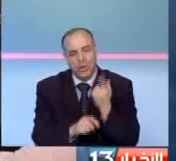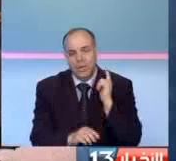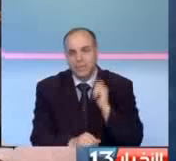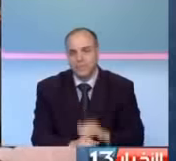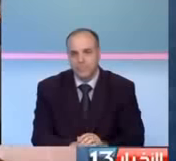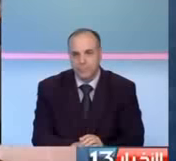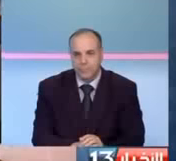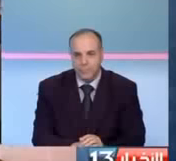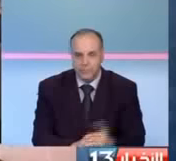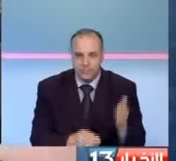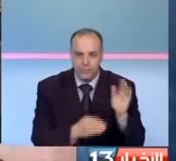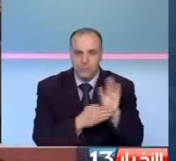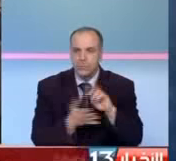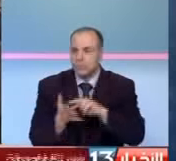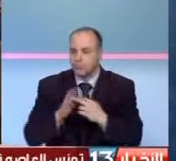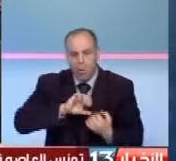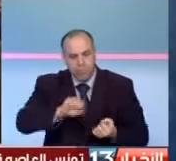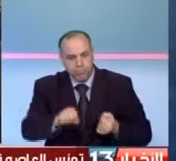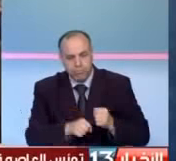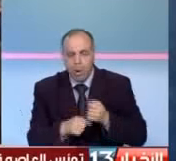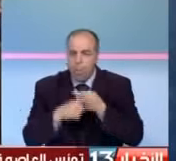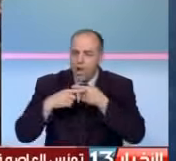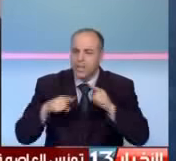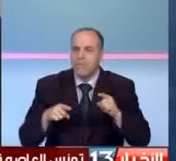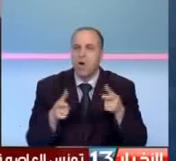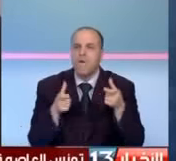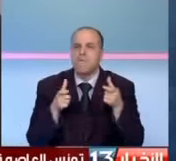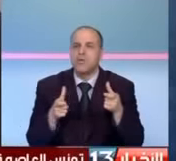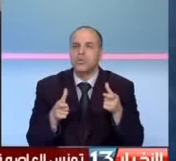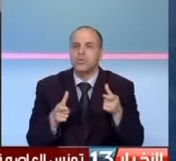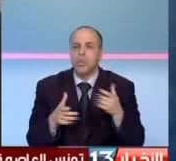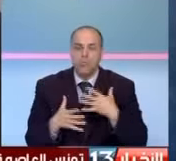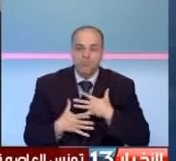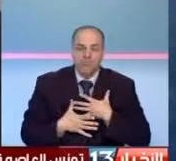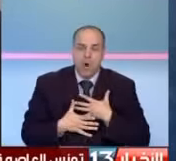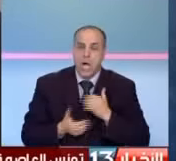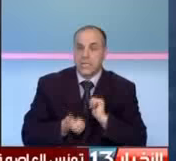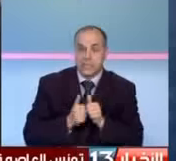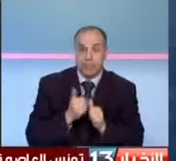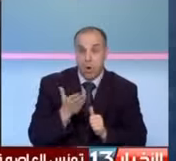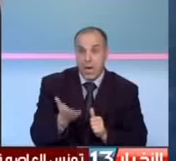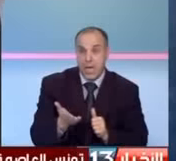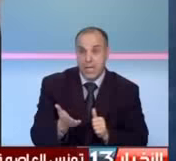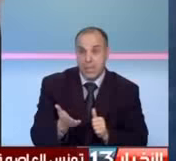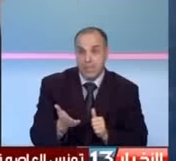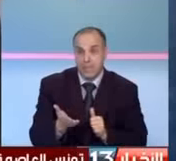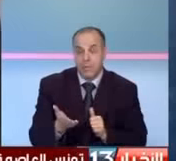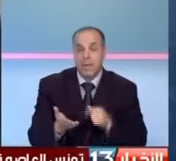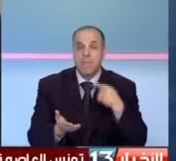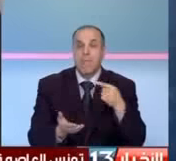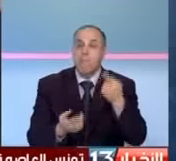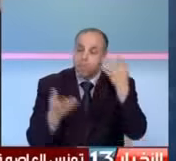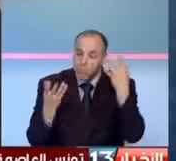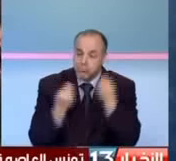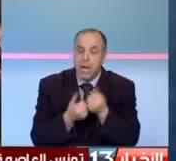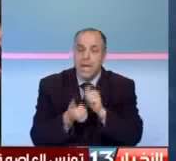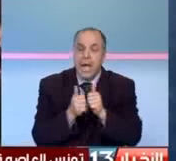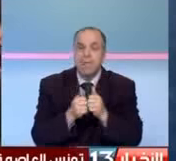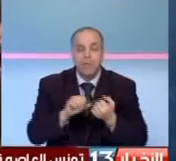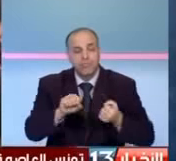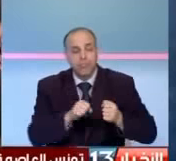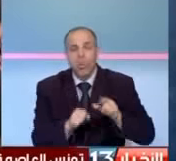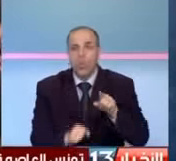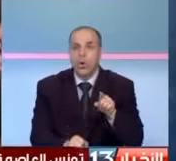الله. وتمثل الفنون القتاليه المختلطه فرصه للملاعين بهذا النوع من الرياضات للجمع بين مختلف الالعاب